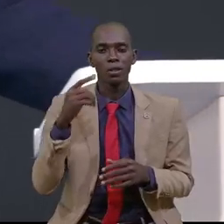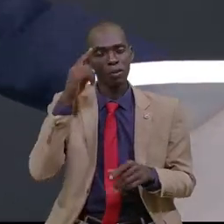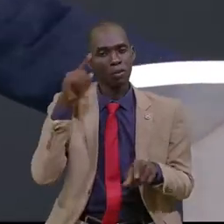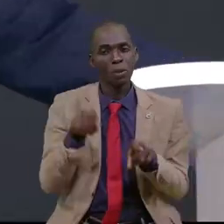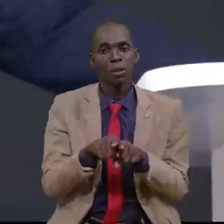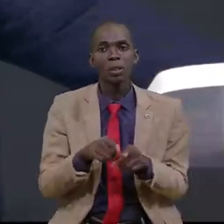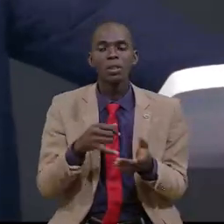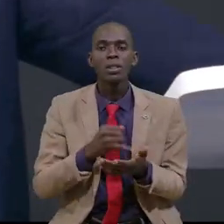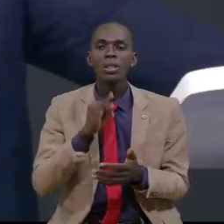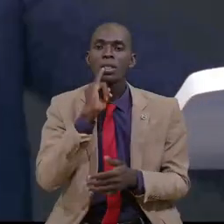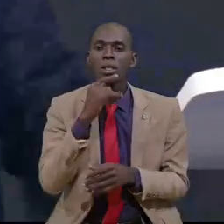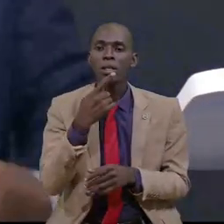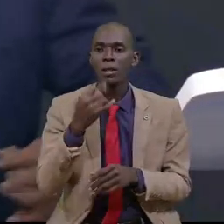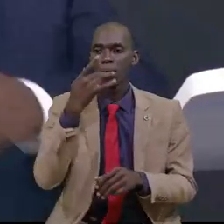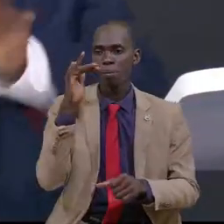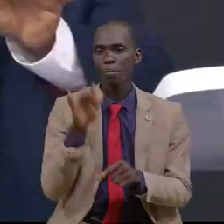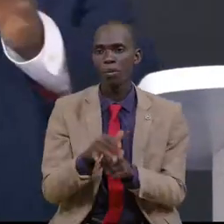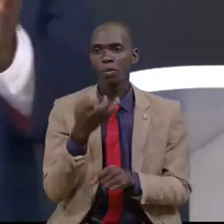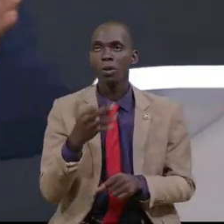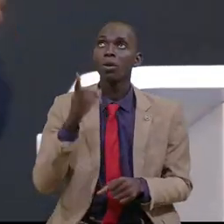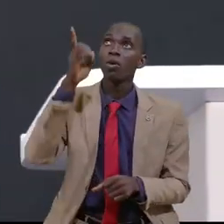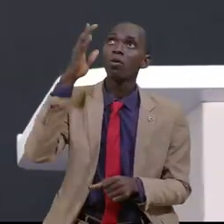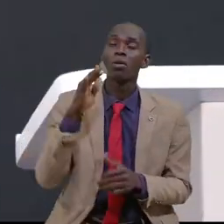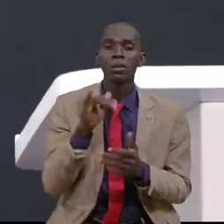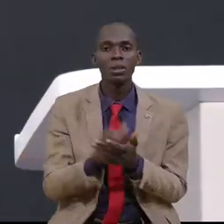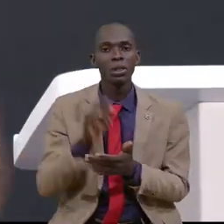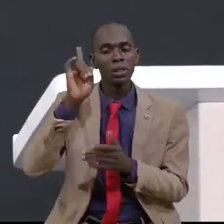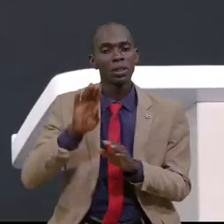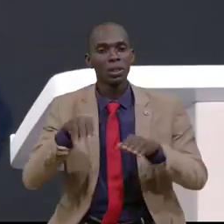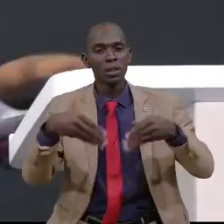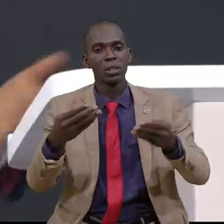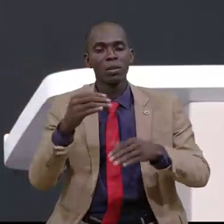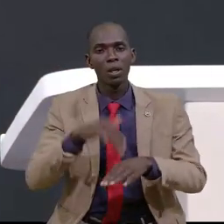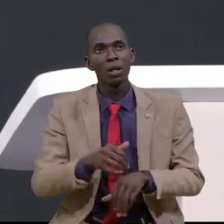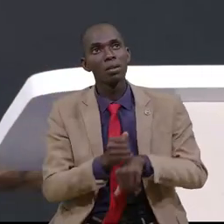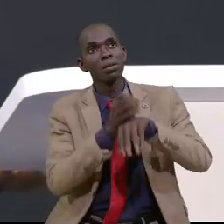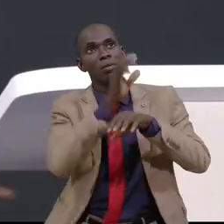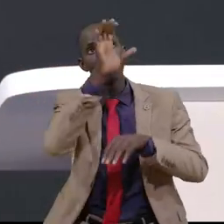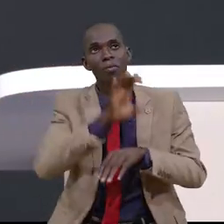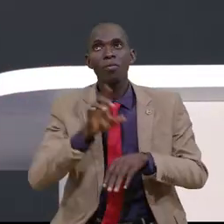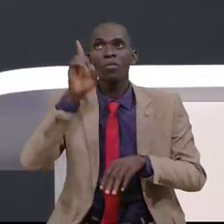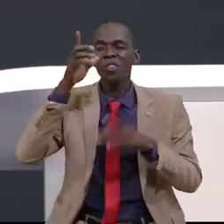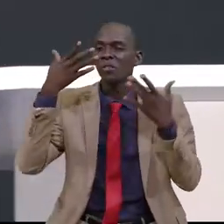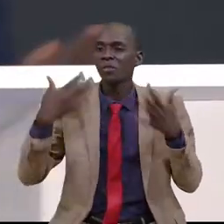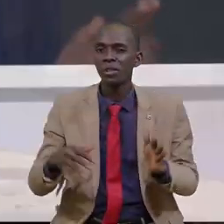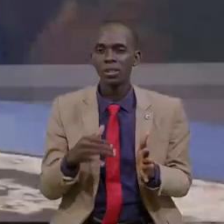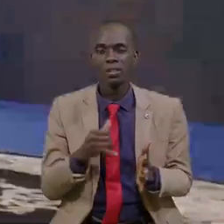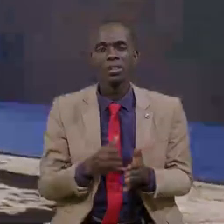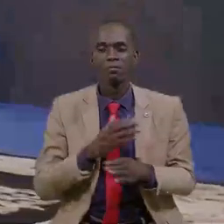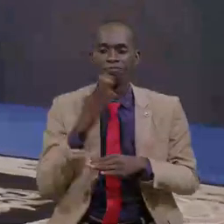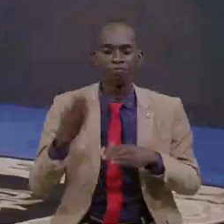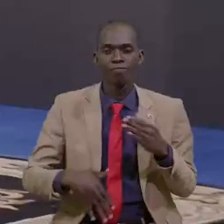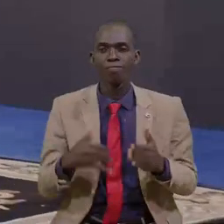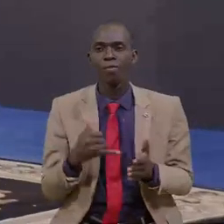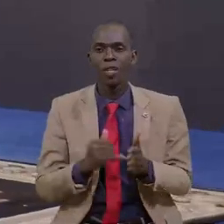Et ce sont des promesses de Dieu qu'il a données au Calvaire. Et il a achevé, il a finalisé cela et nous